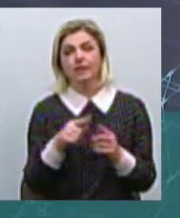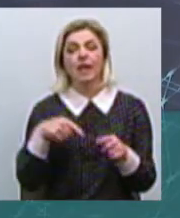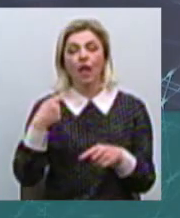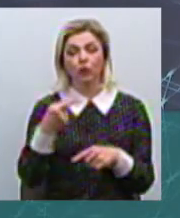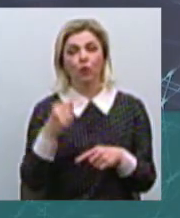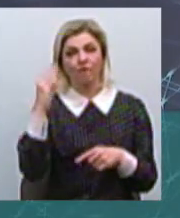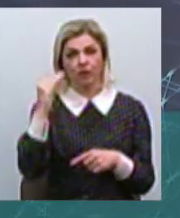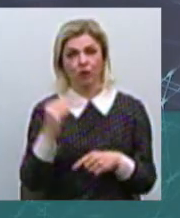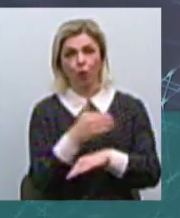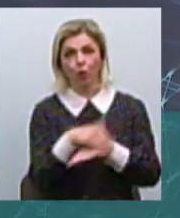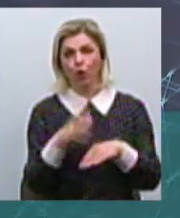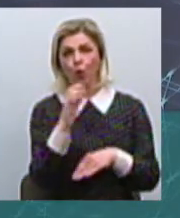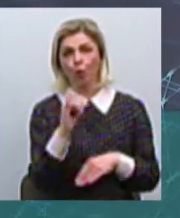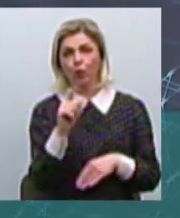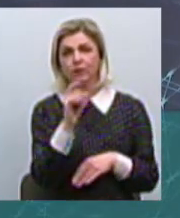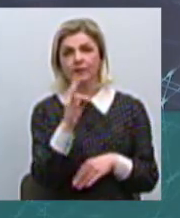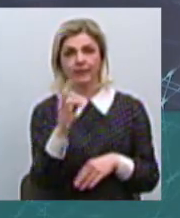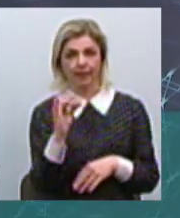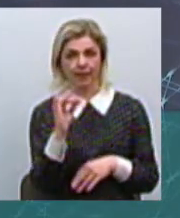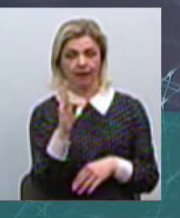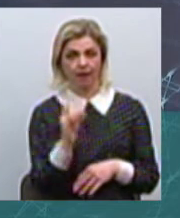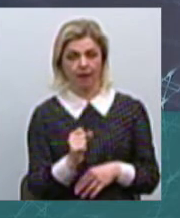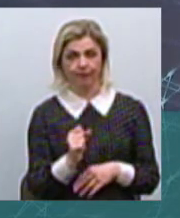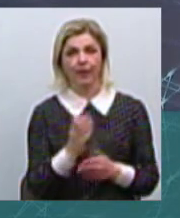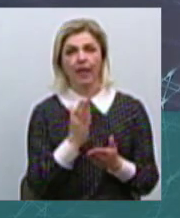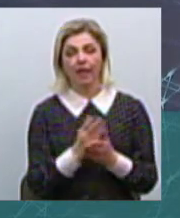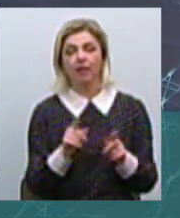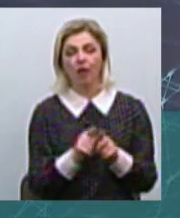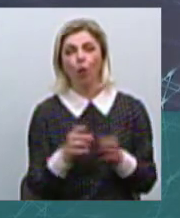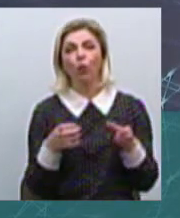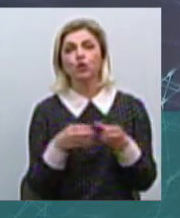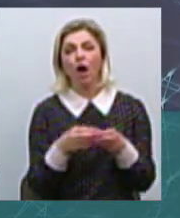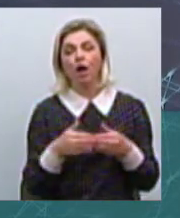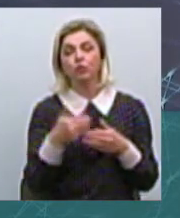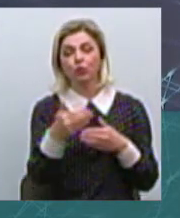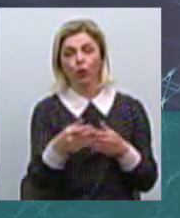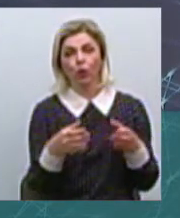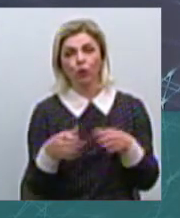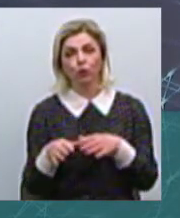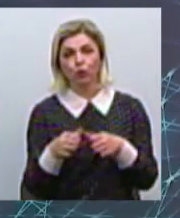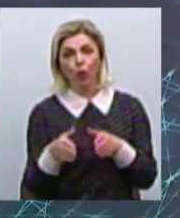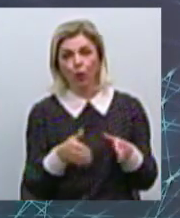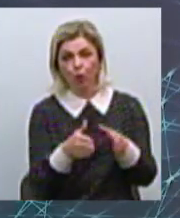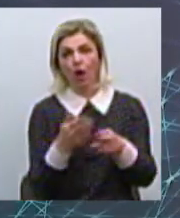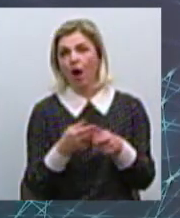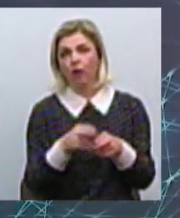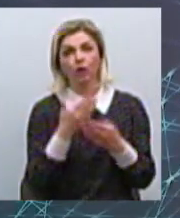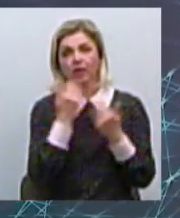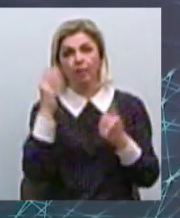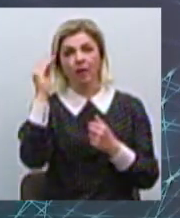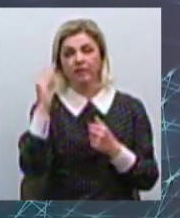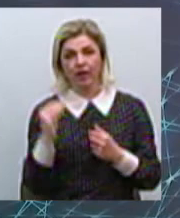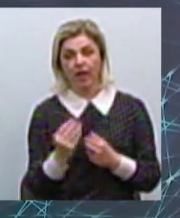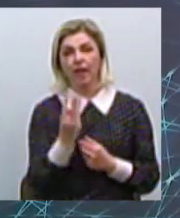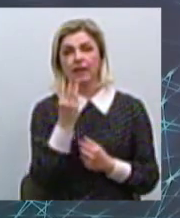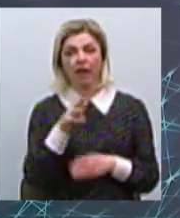вулиці Бузніка. Тобто у нас є такий відрізок дороги, який ніяким чином не регулюється, у ньому три